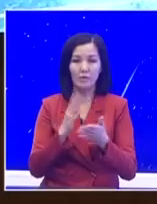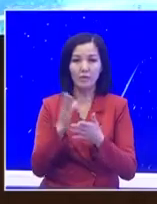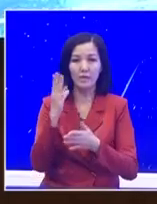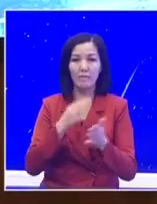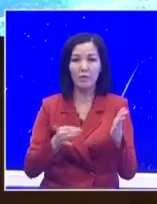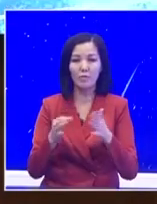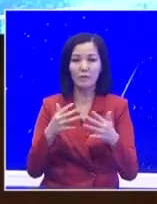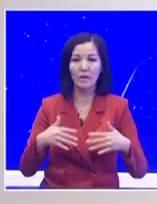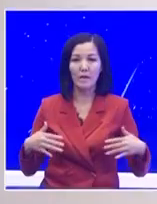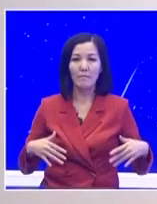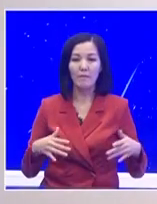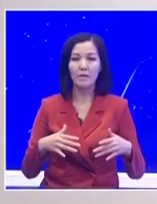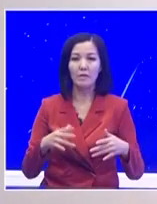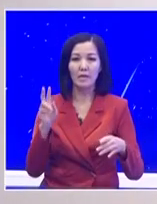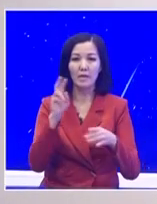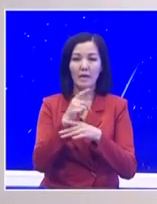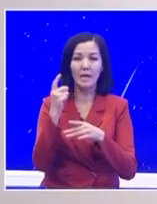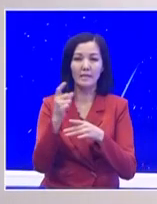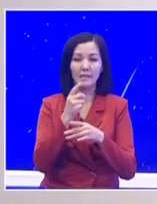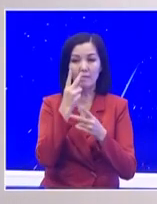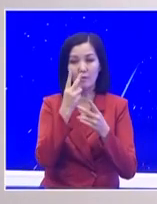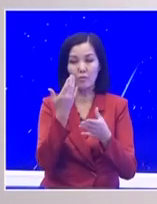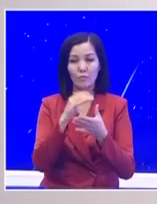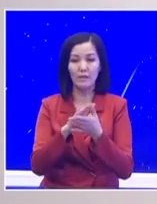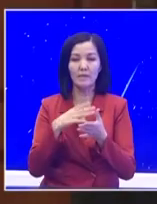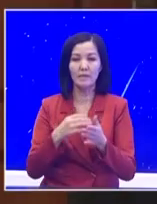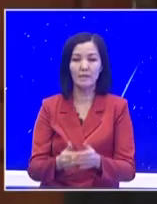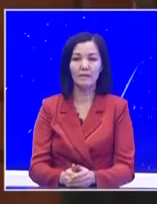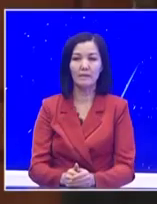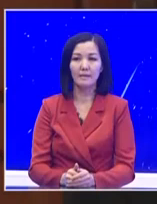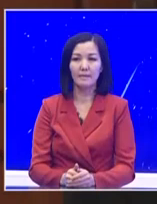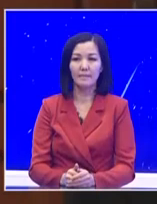Алматы облысындағы бірнеше локациялық нүктелерді аралап